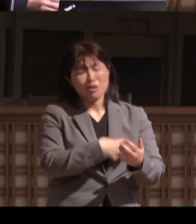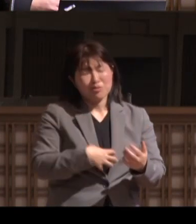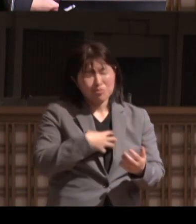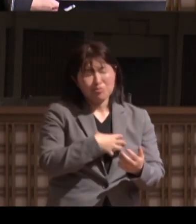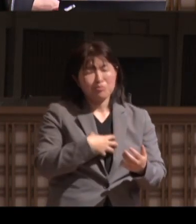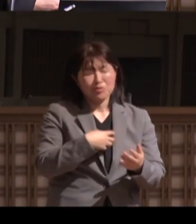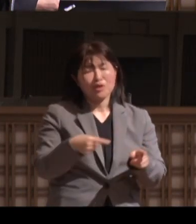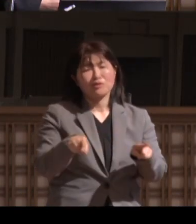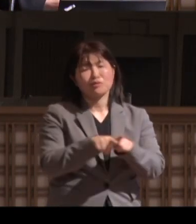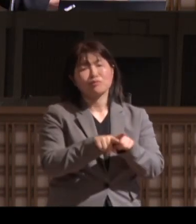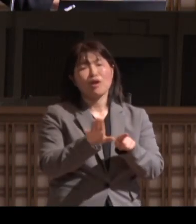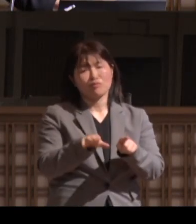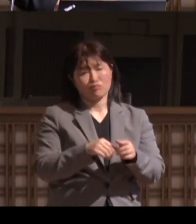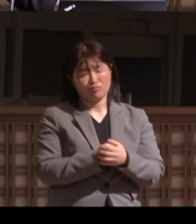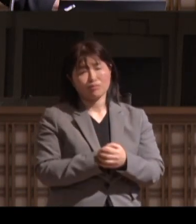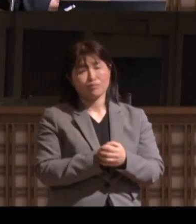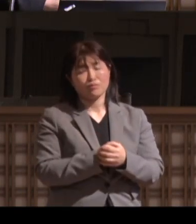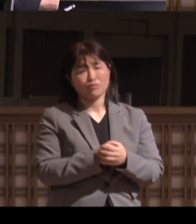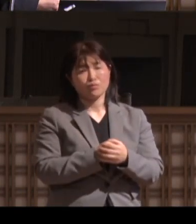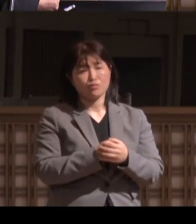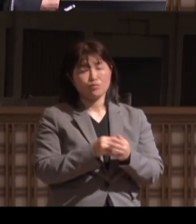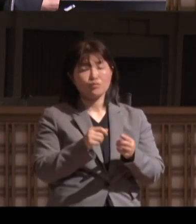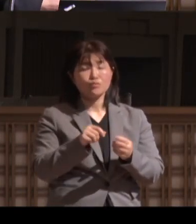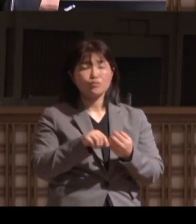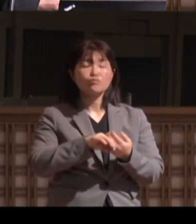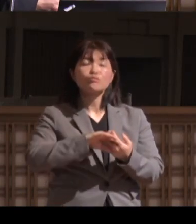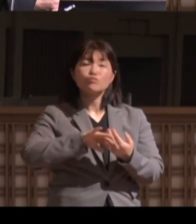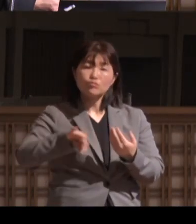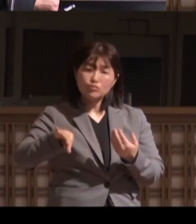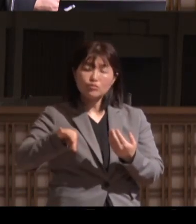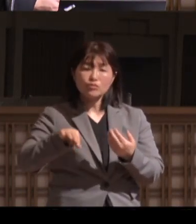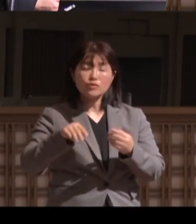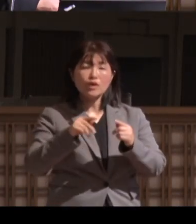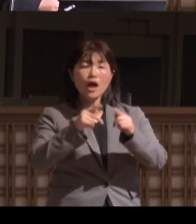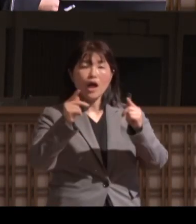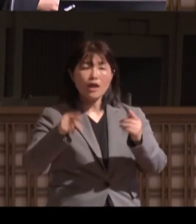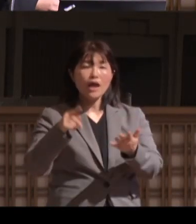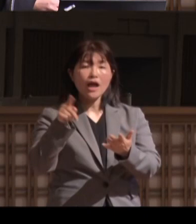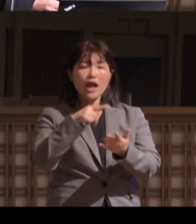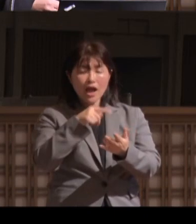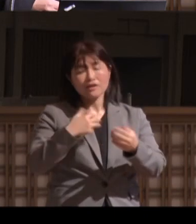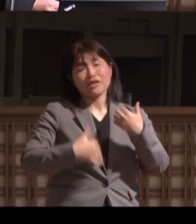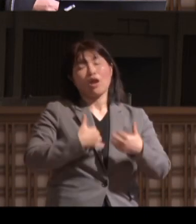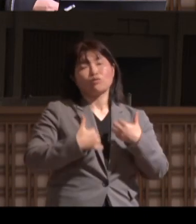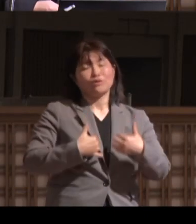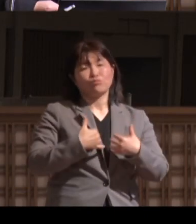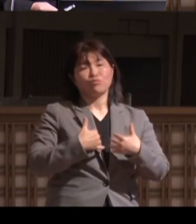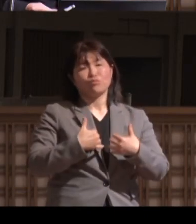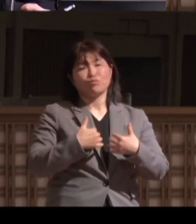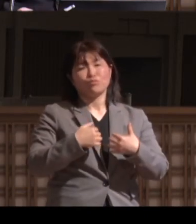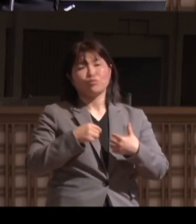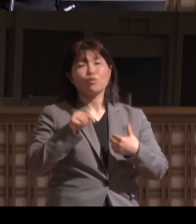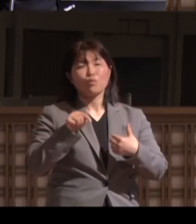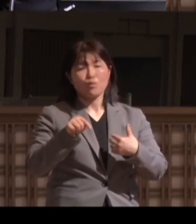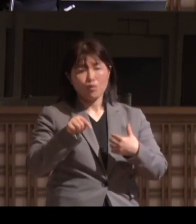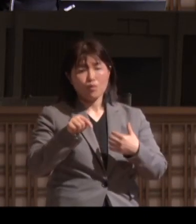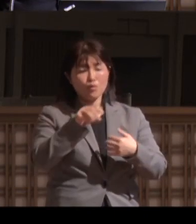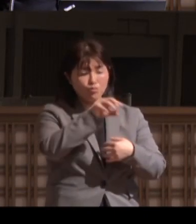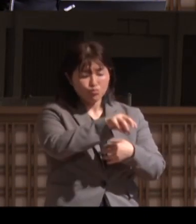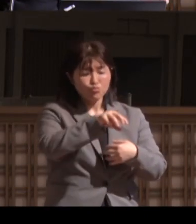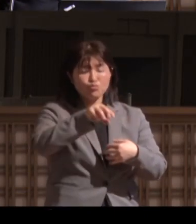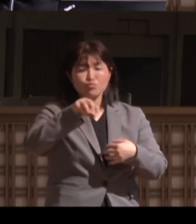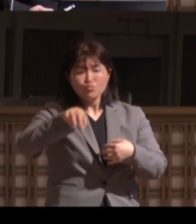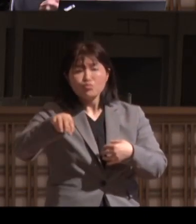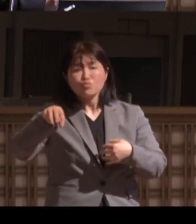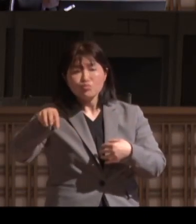が伴いますこれに対してえ課題解決を楽しんでいくしかもその部分で